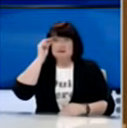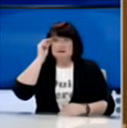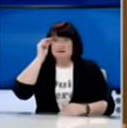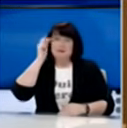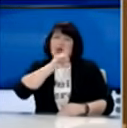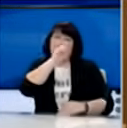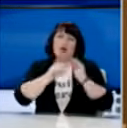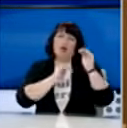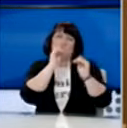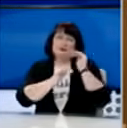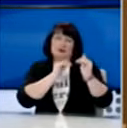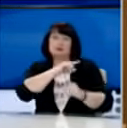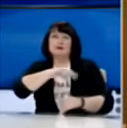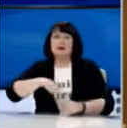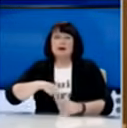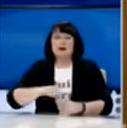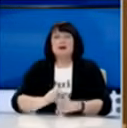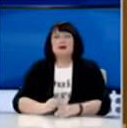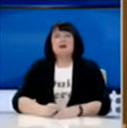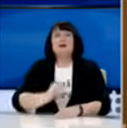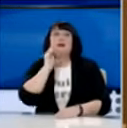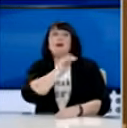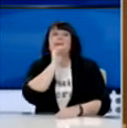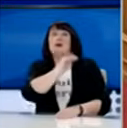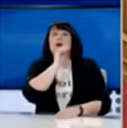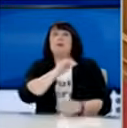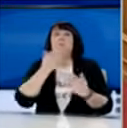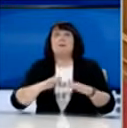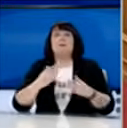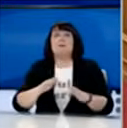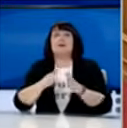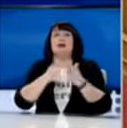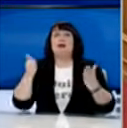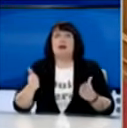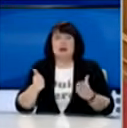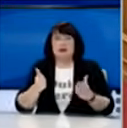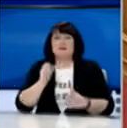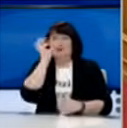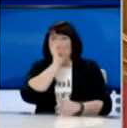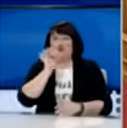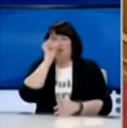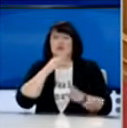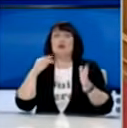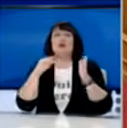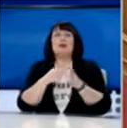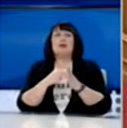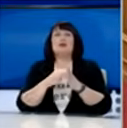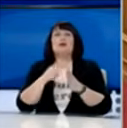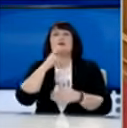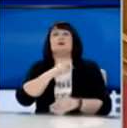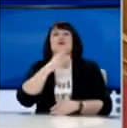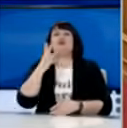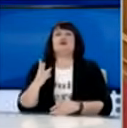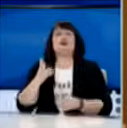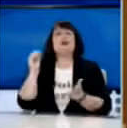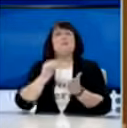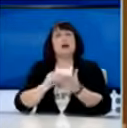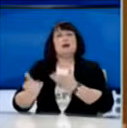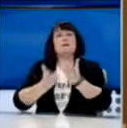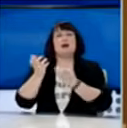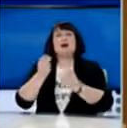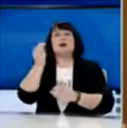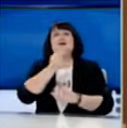τις ερωτήσεις που σας έχω κάνει 16 Δεκάτου του 2023 και πάλι για τις πυρκαγιές